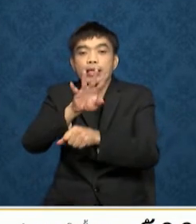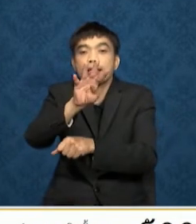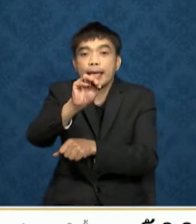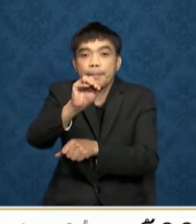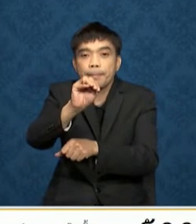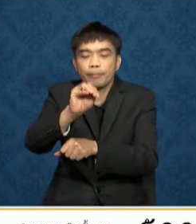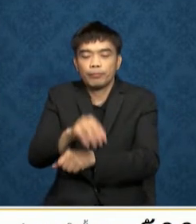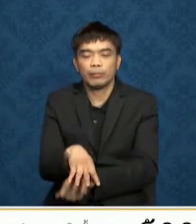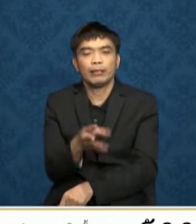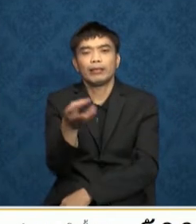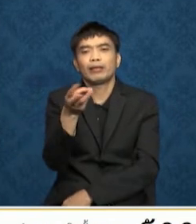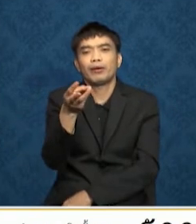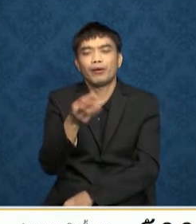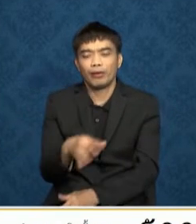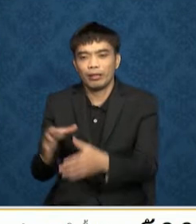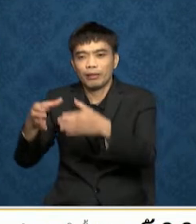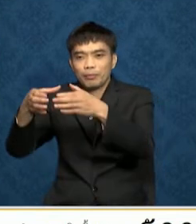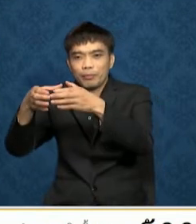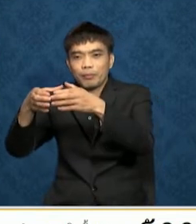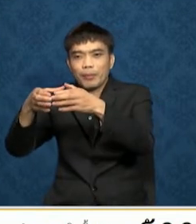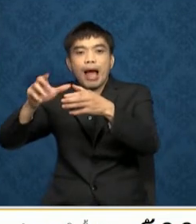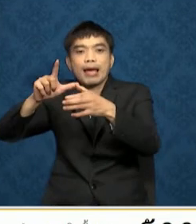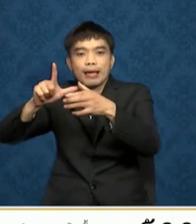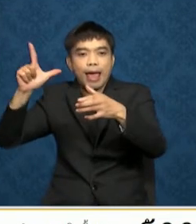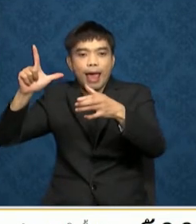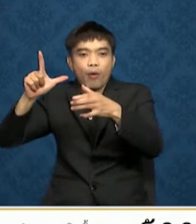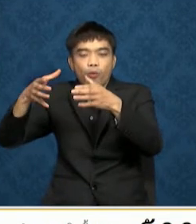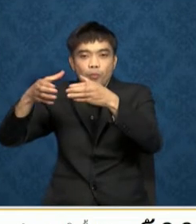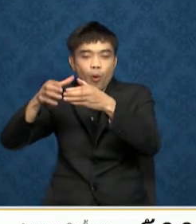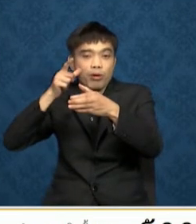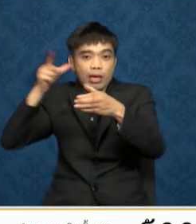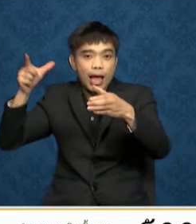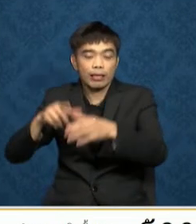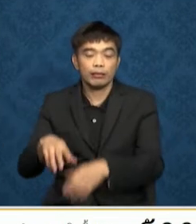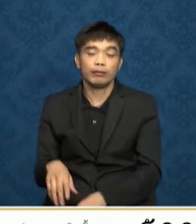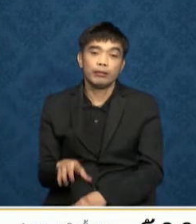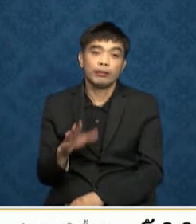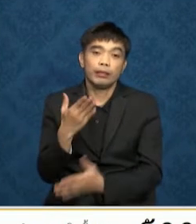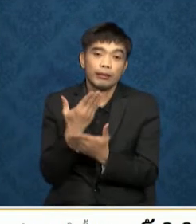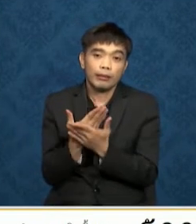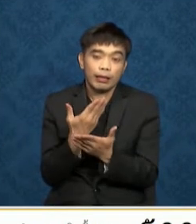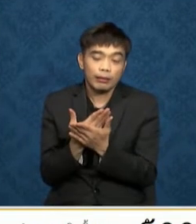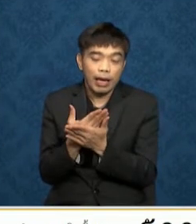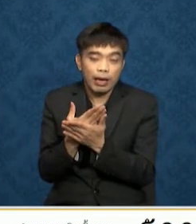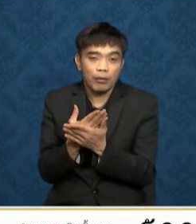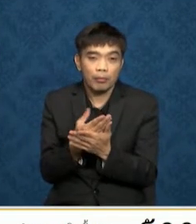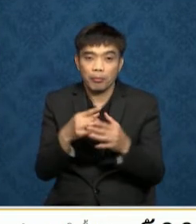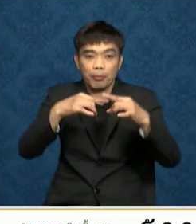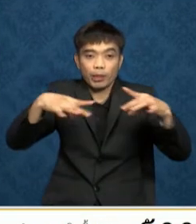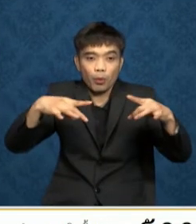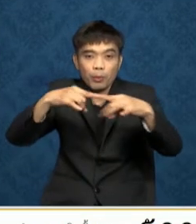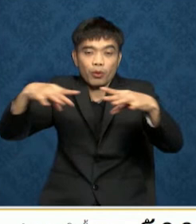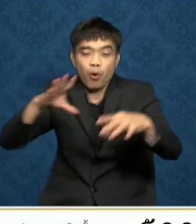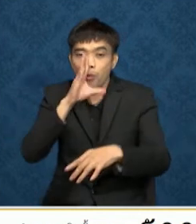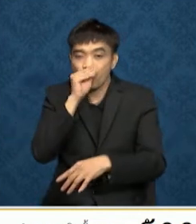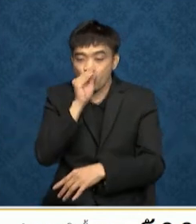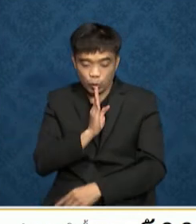ไซส์แอ 1ล้านบาทครับนี่คือต้มกันชัดๆอาจารย